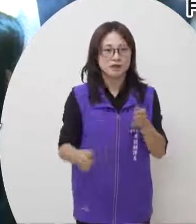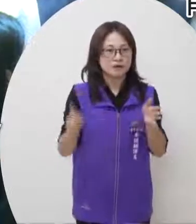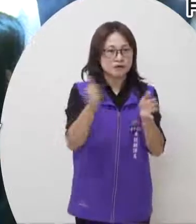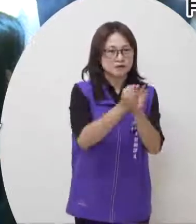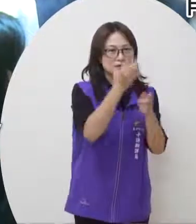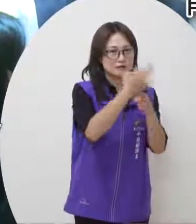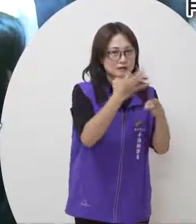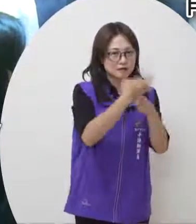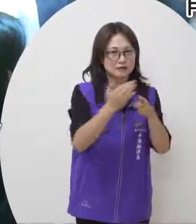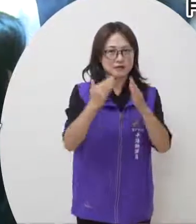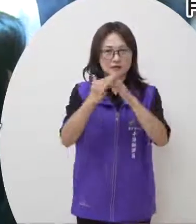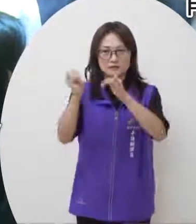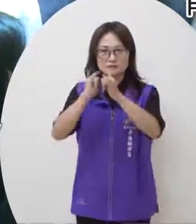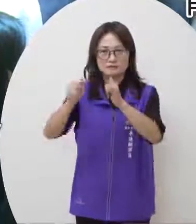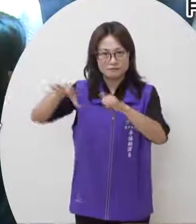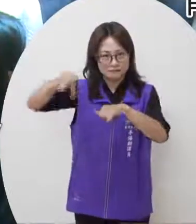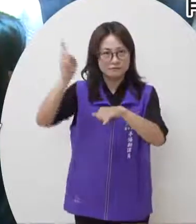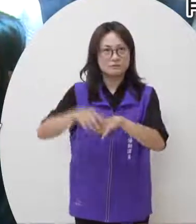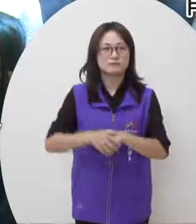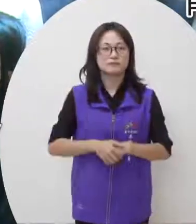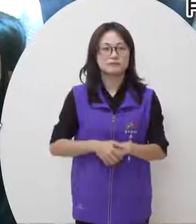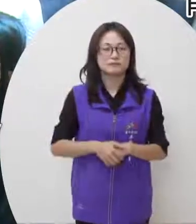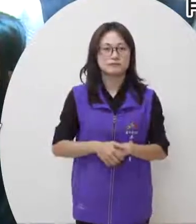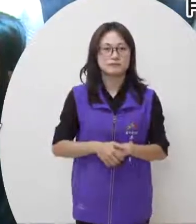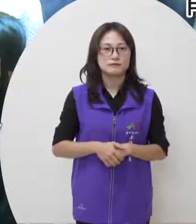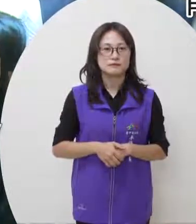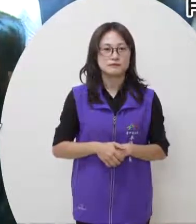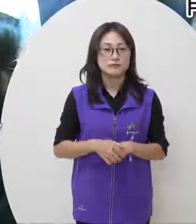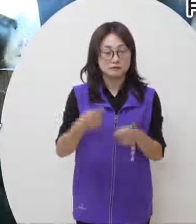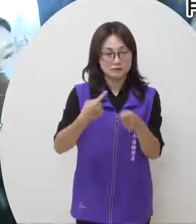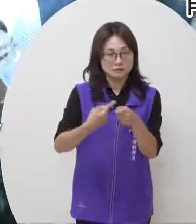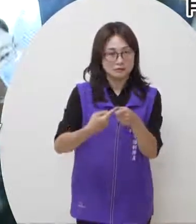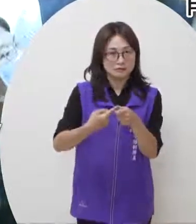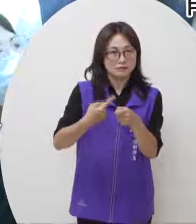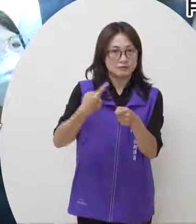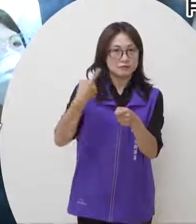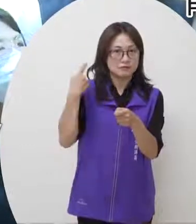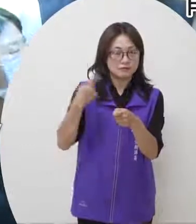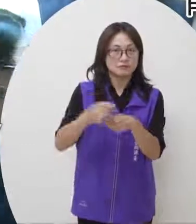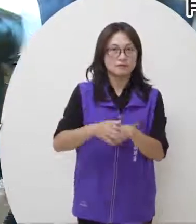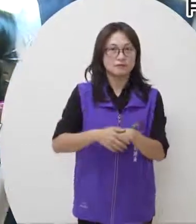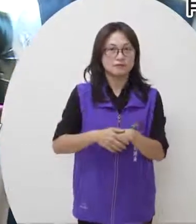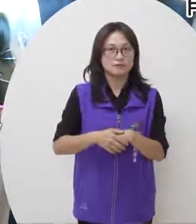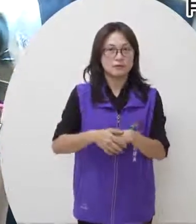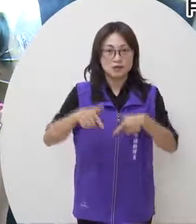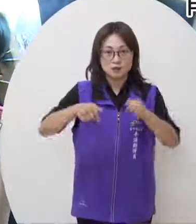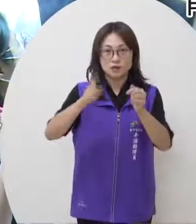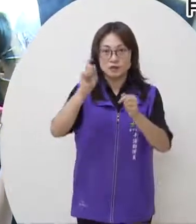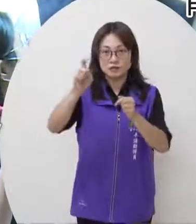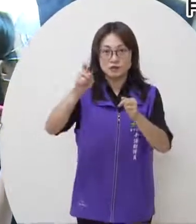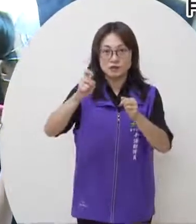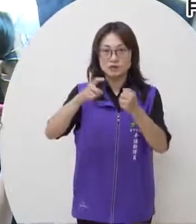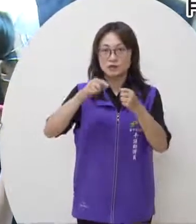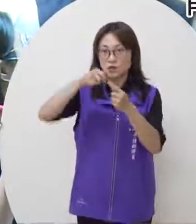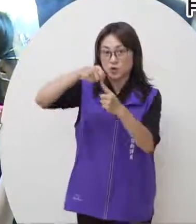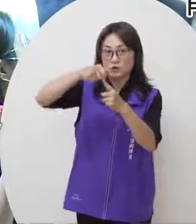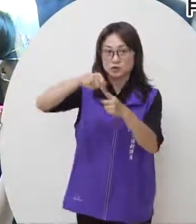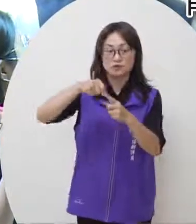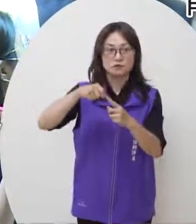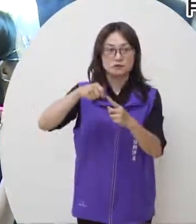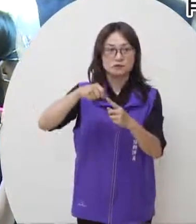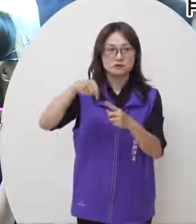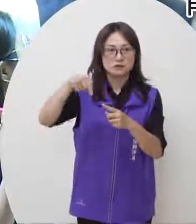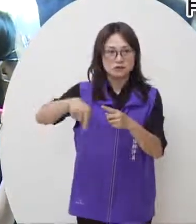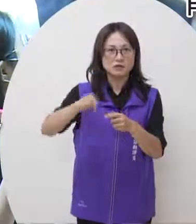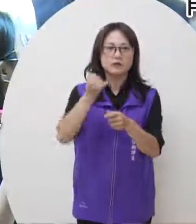先。那基本上在过去这些双十公车的推动，这个快速跟大家报告一下。当然照顾到我们长距离的民